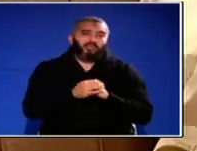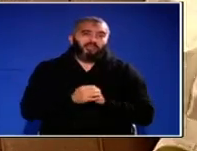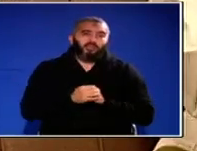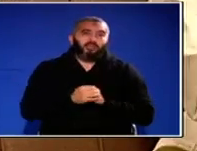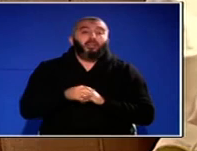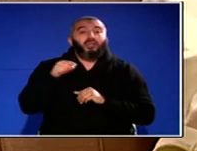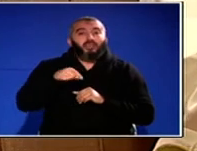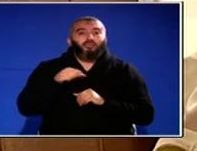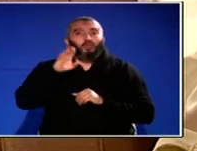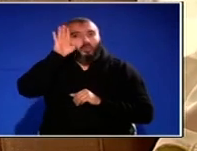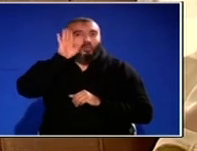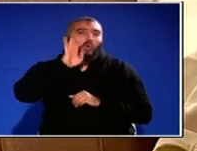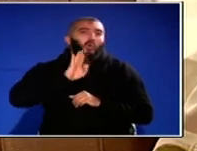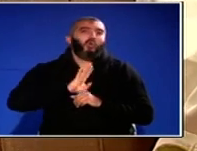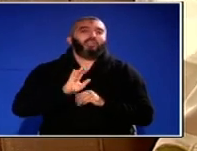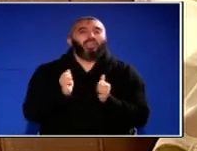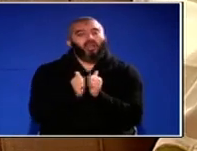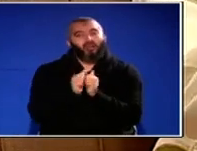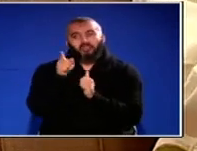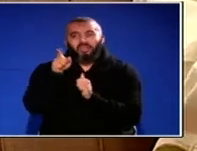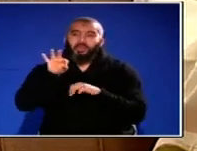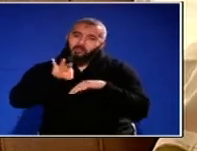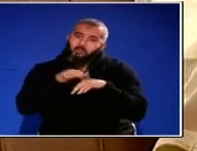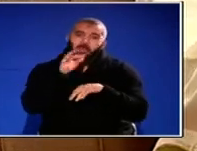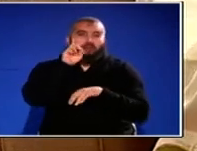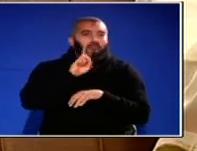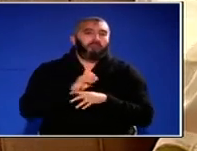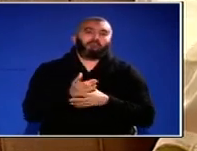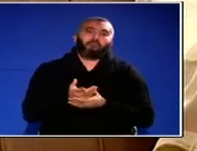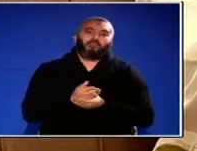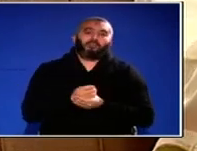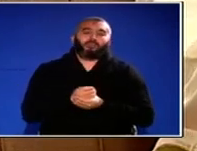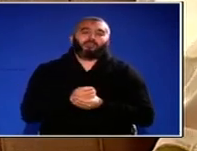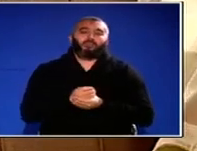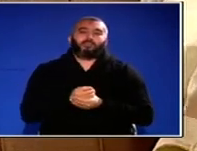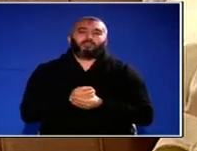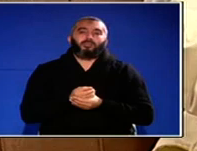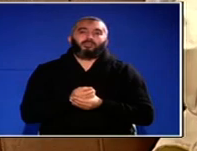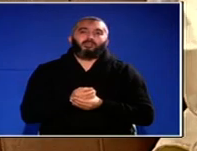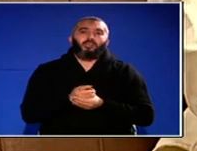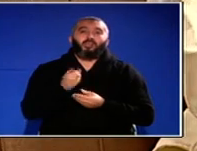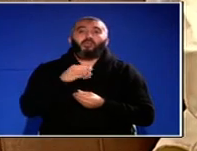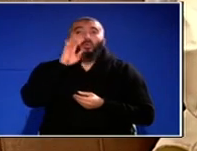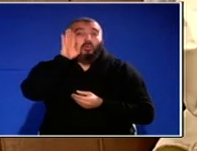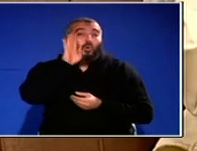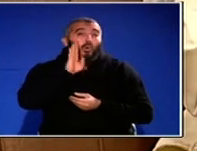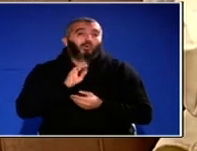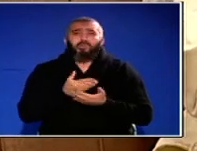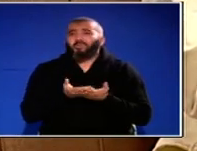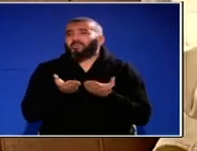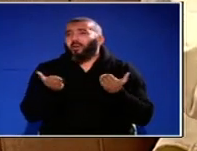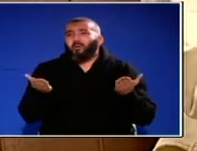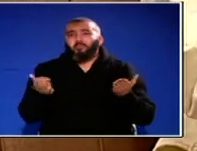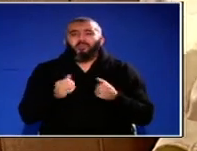يكون محسنا، ينبغي أن يكون، قولوا إذا شئتم، ودودا مع الأهل. وكذلك